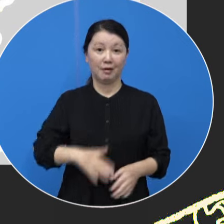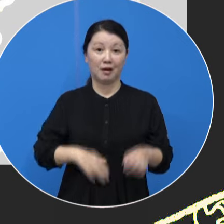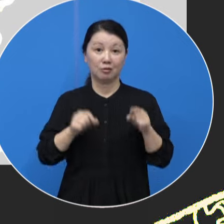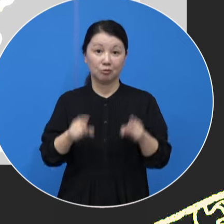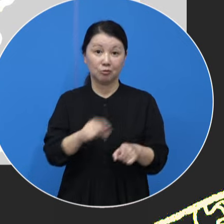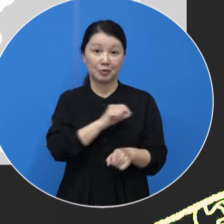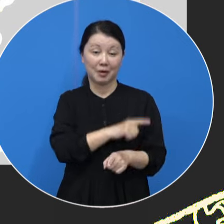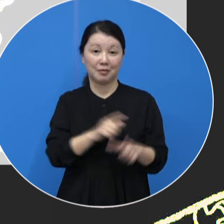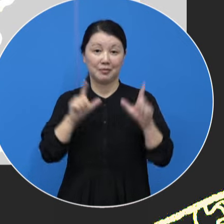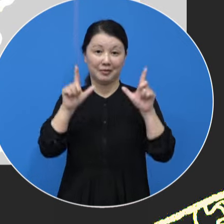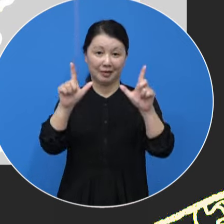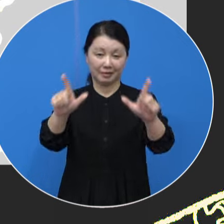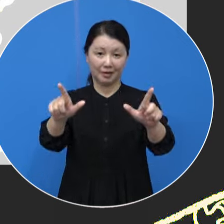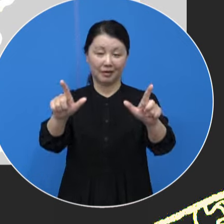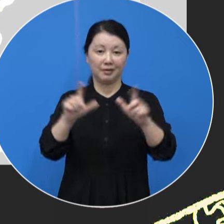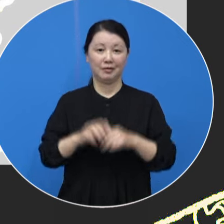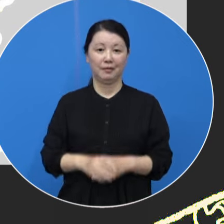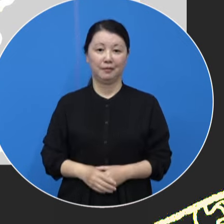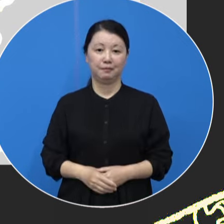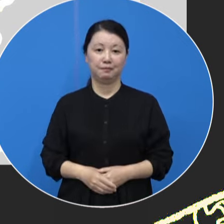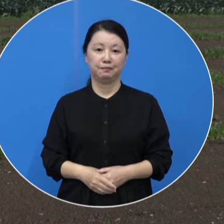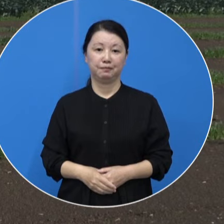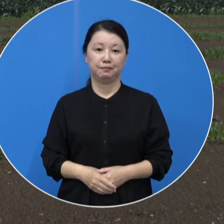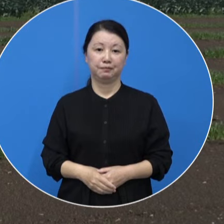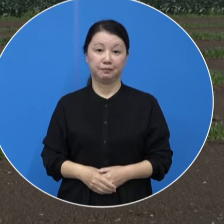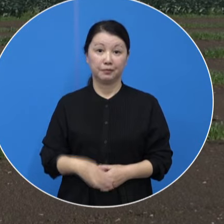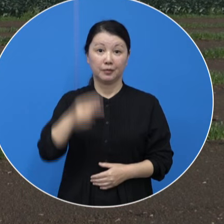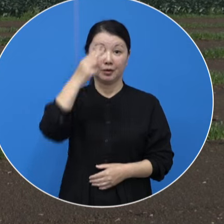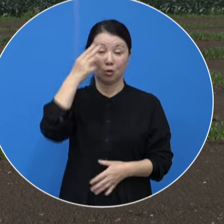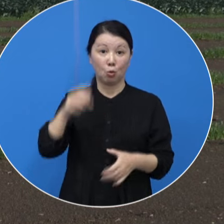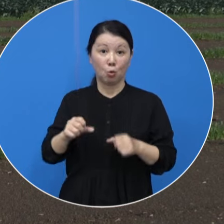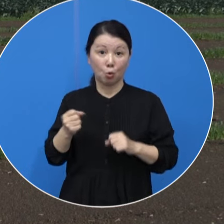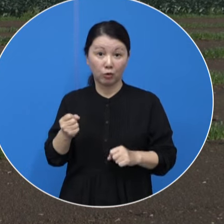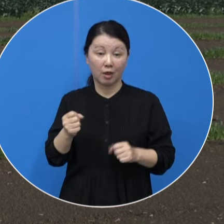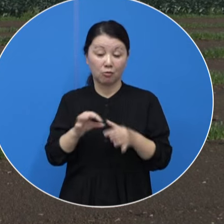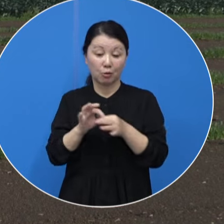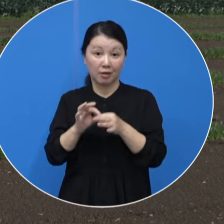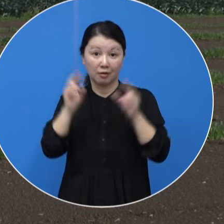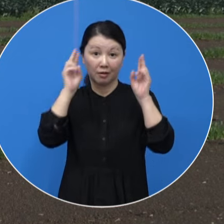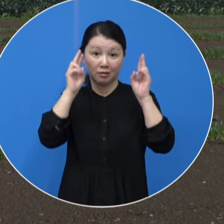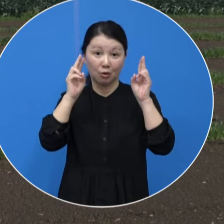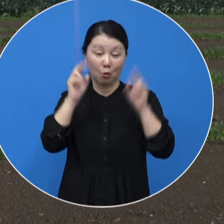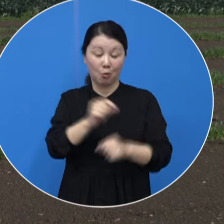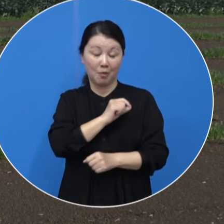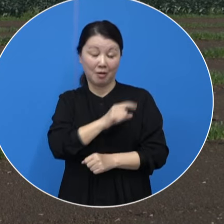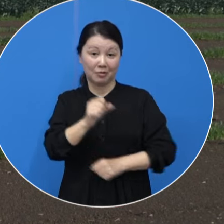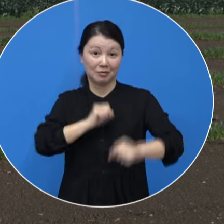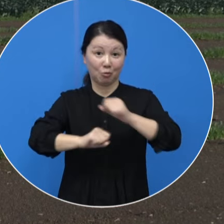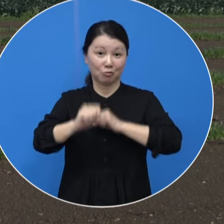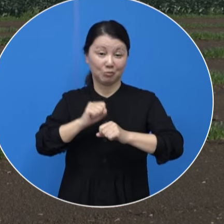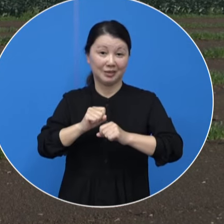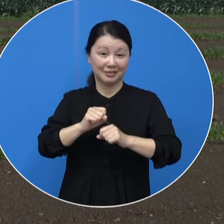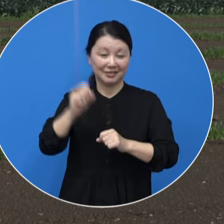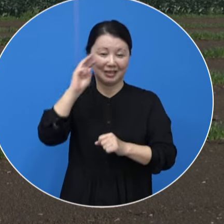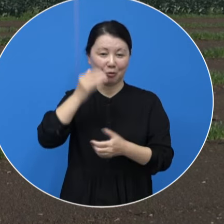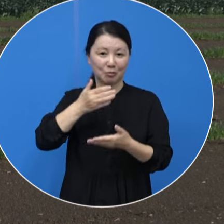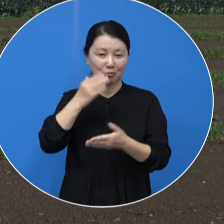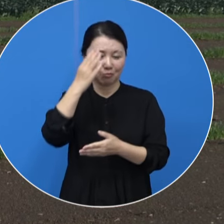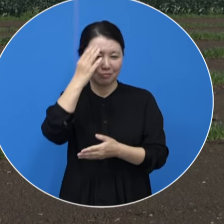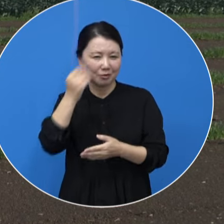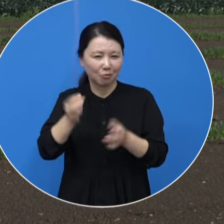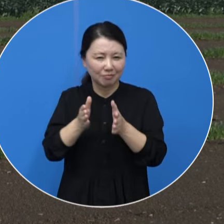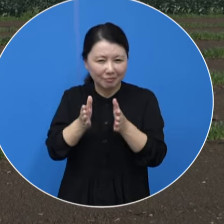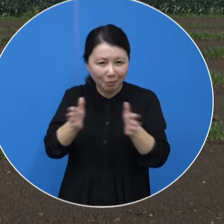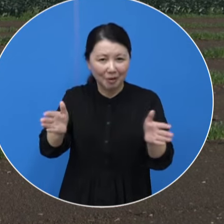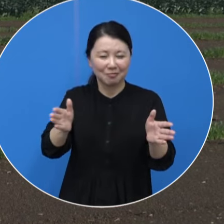前原龍二の前向き宣言。前向き宣言。 高校生と連携企業の前向きな取り組みで鹿児島の食の魅力